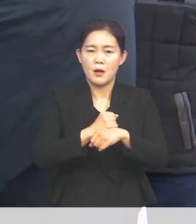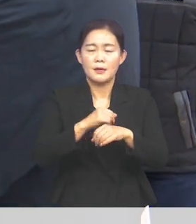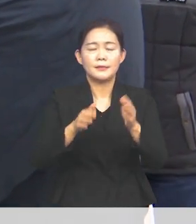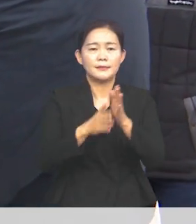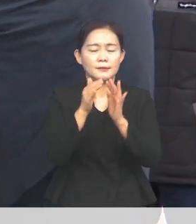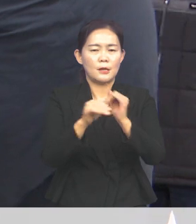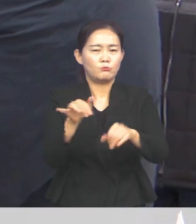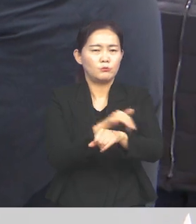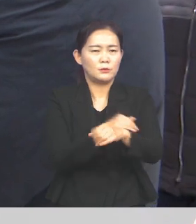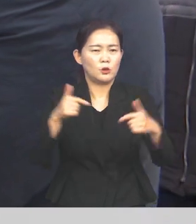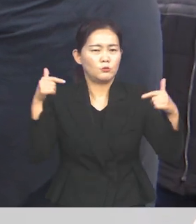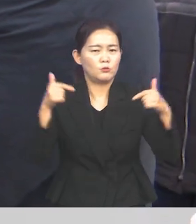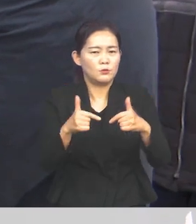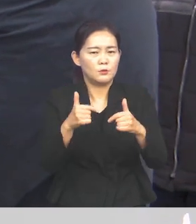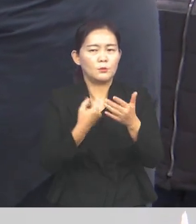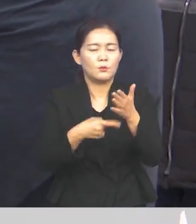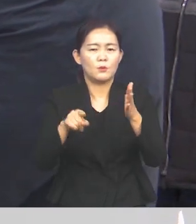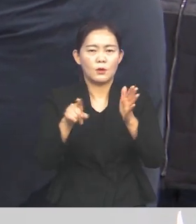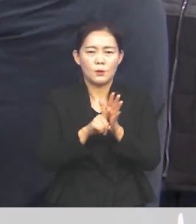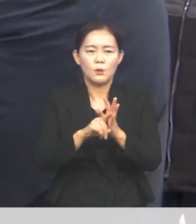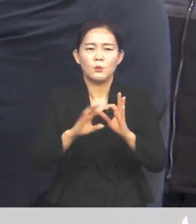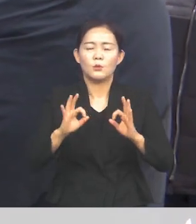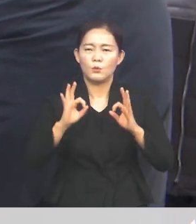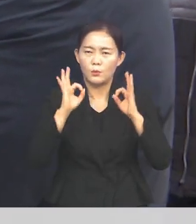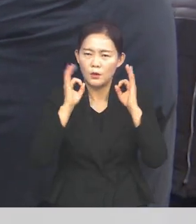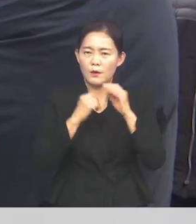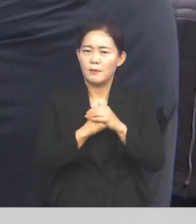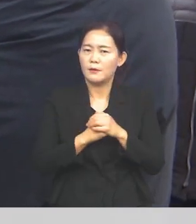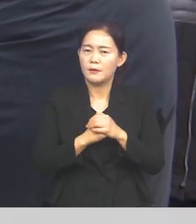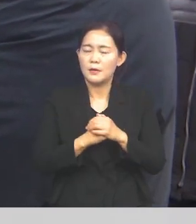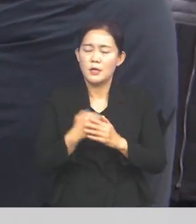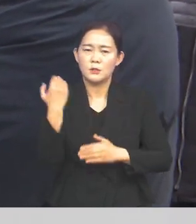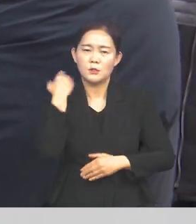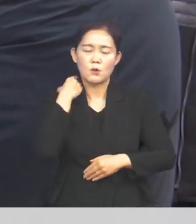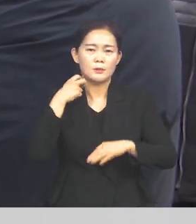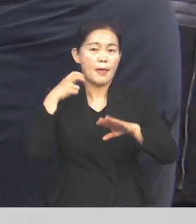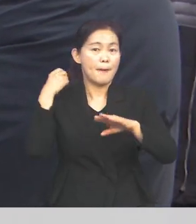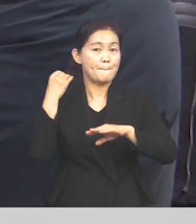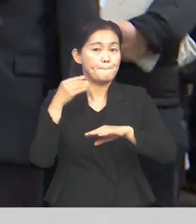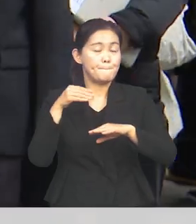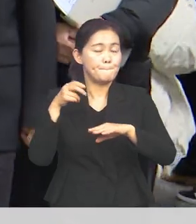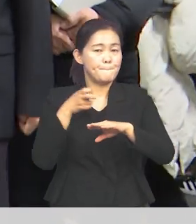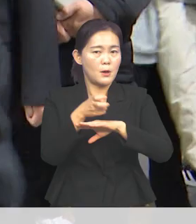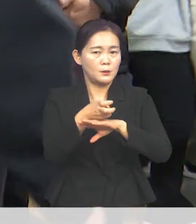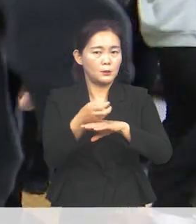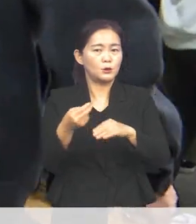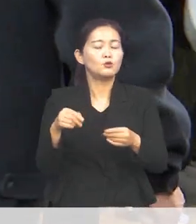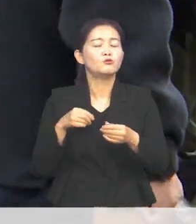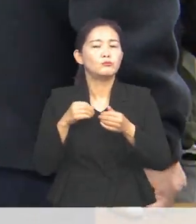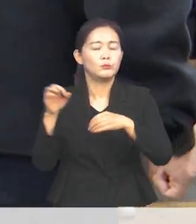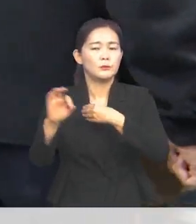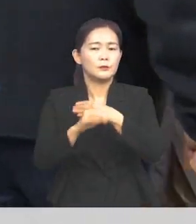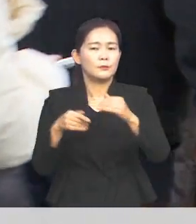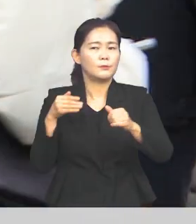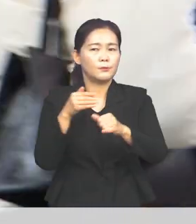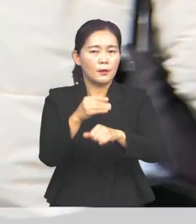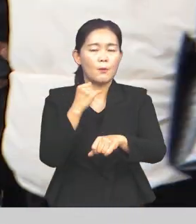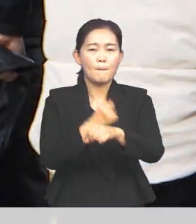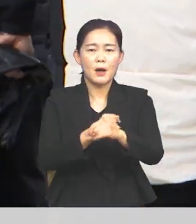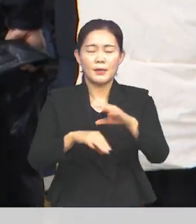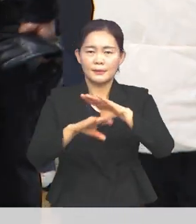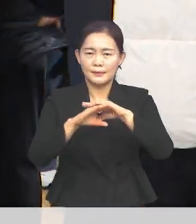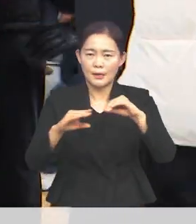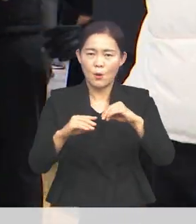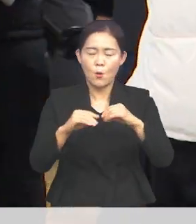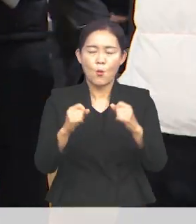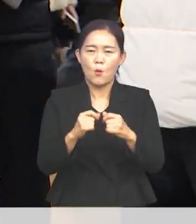시민 불편을 최소화할 수 있도록 용인 지역 내 수인분당선 노선에 전세버스를 투입하고 택시 버스 운송업체와도 출근